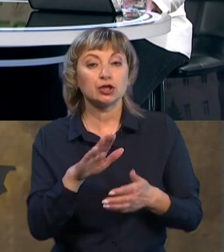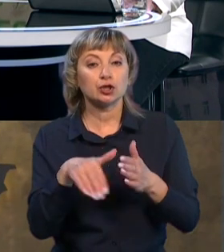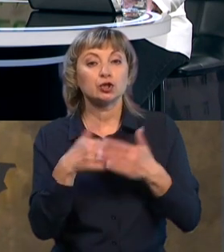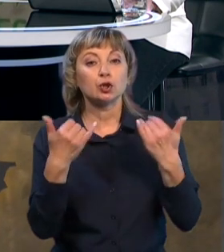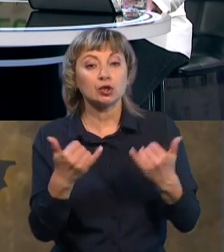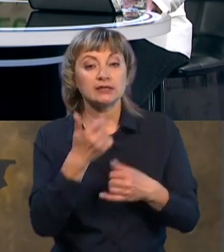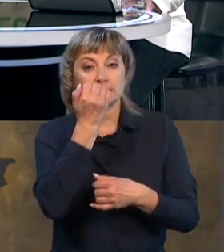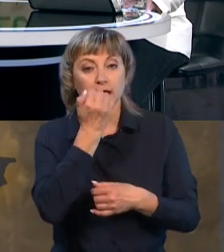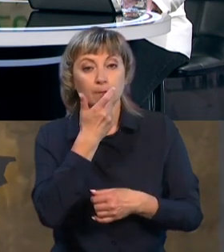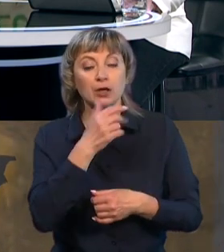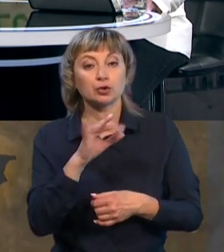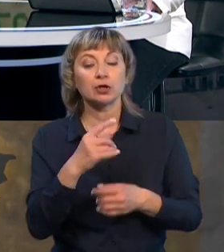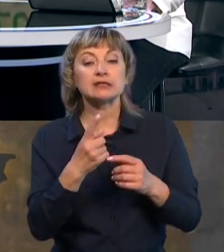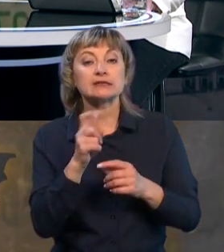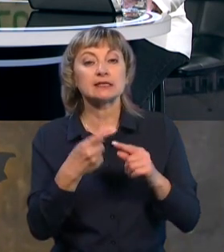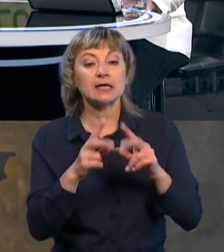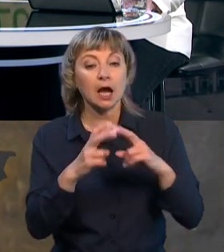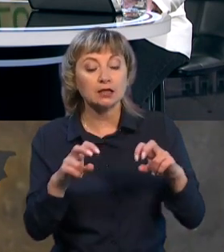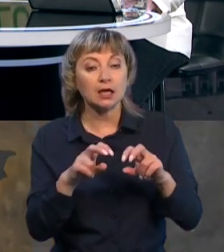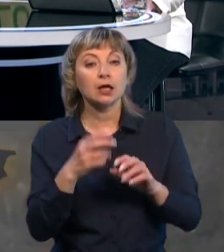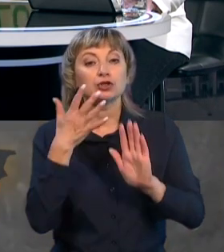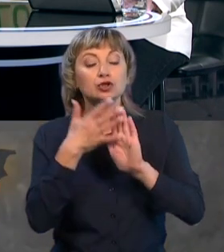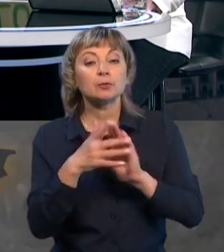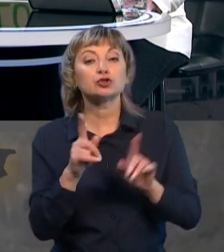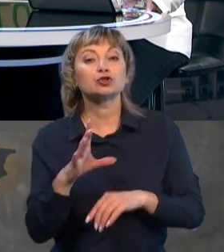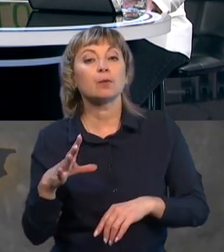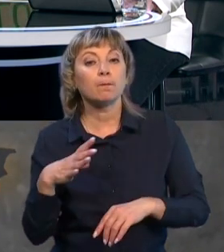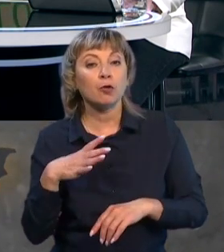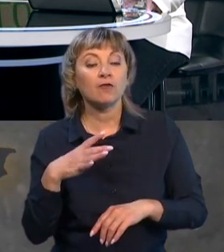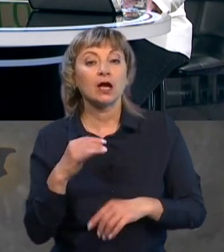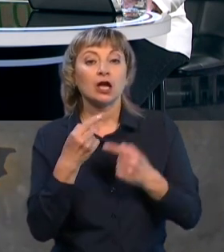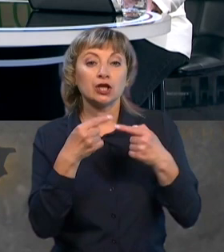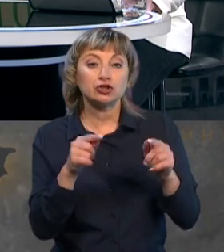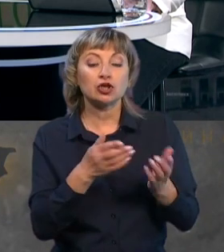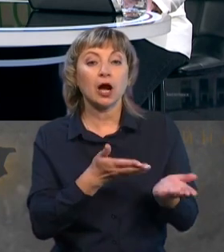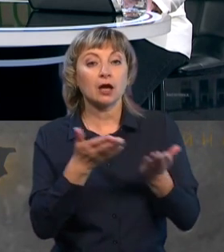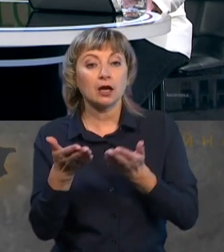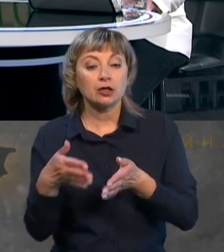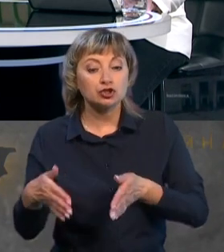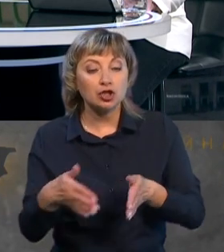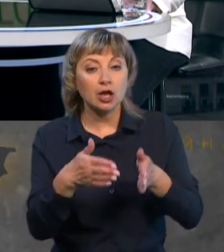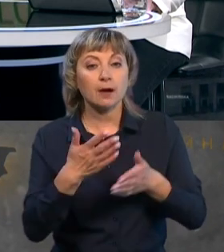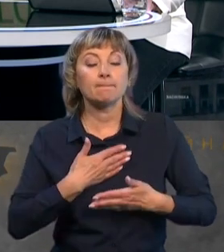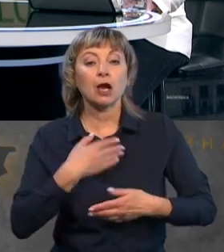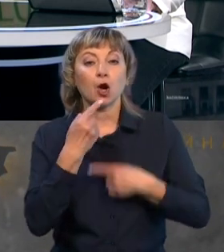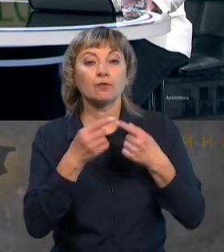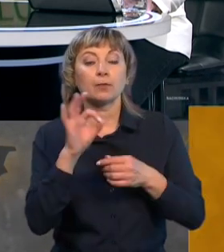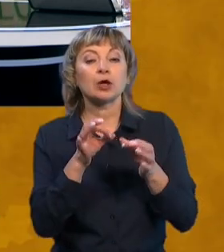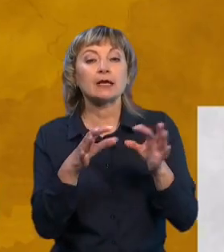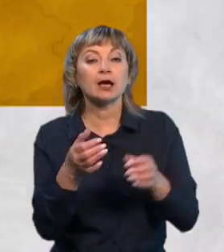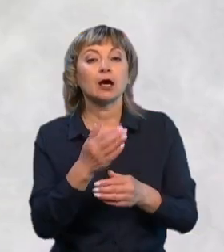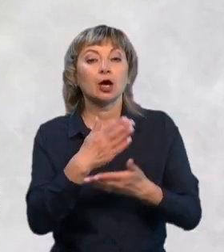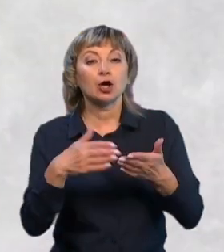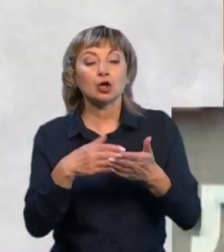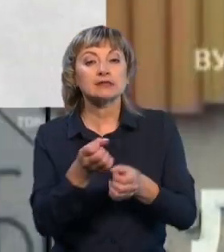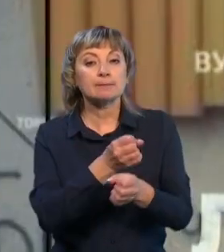пане Юрію за цей аналіз Зрозуміло що був і інший альтернативний шлях ми говорили про ядерне роззброєння